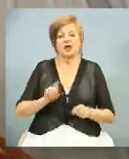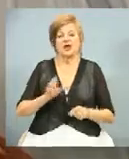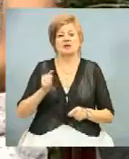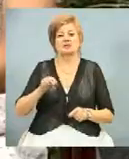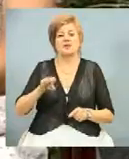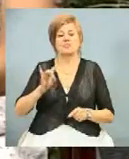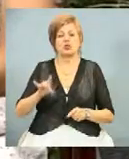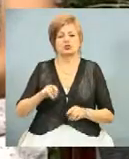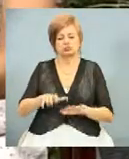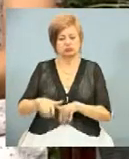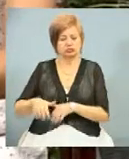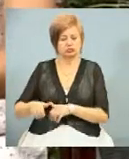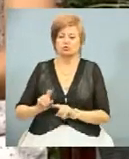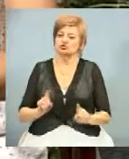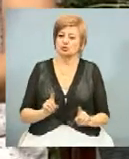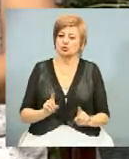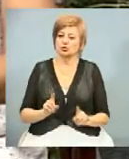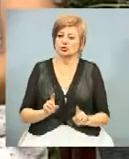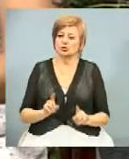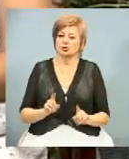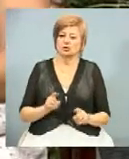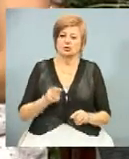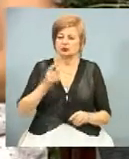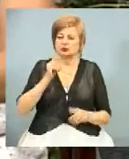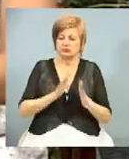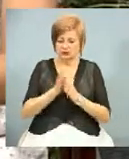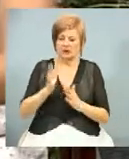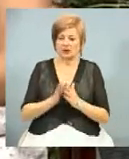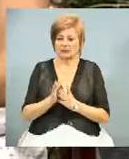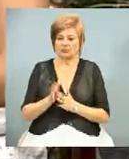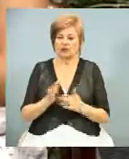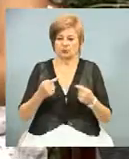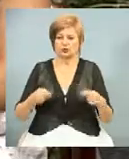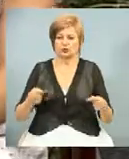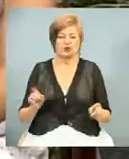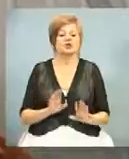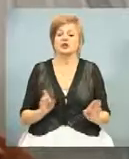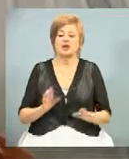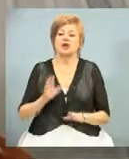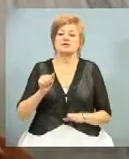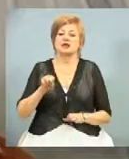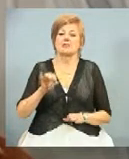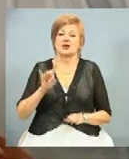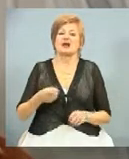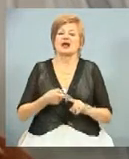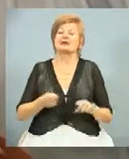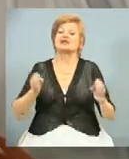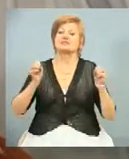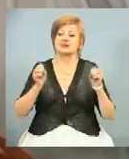городі, знешкоджують там чагарники якісь певні, траву і інші там. Ні, сапери – це